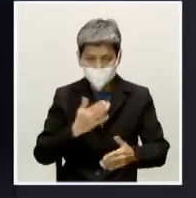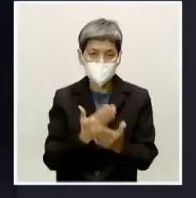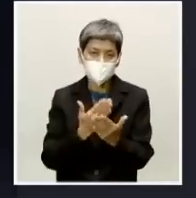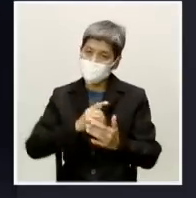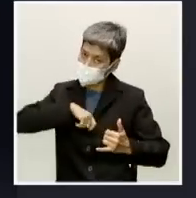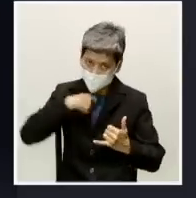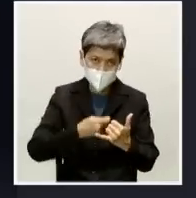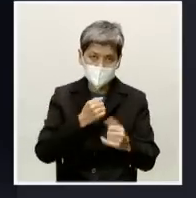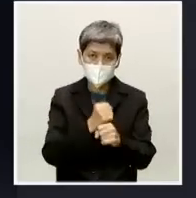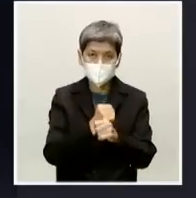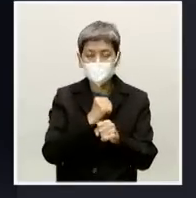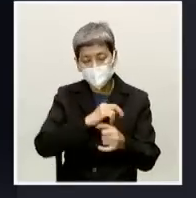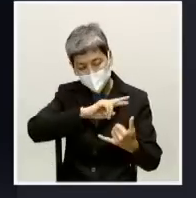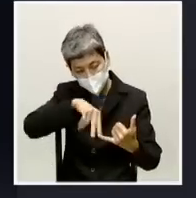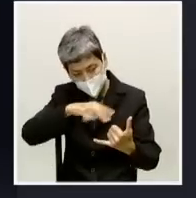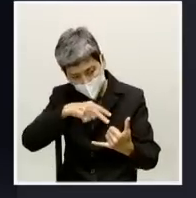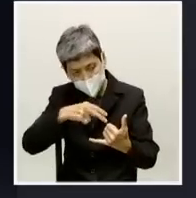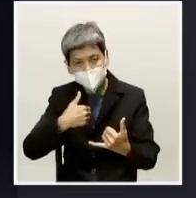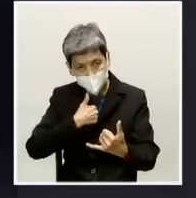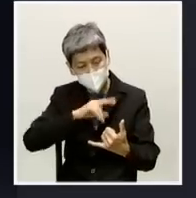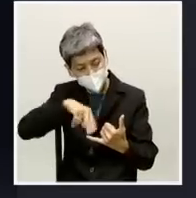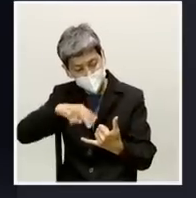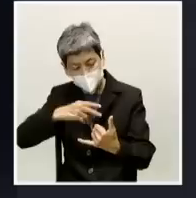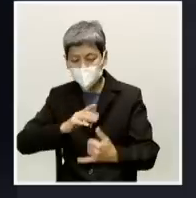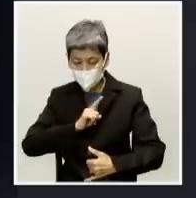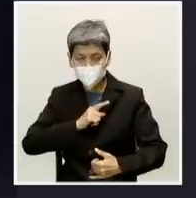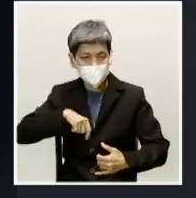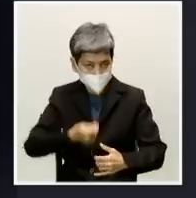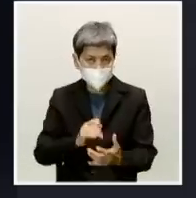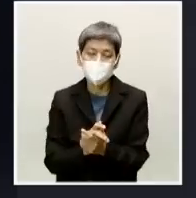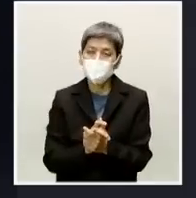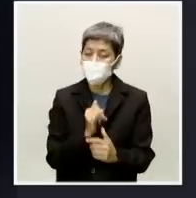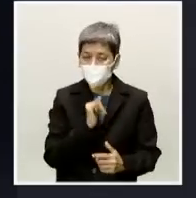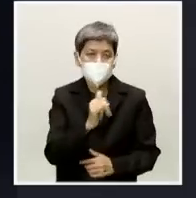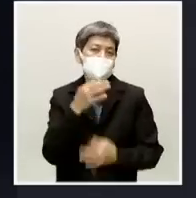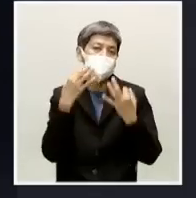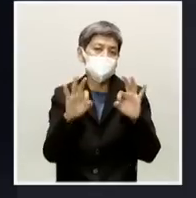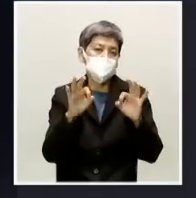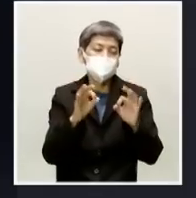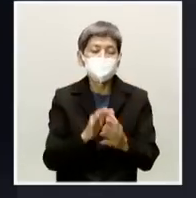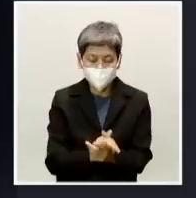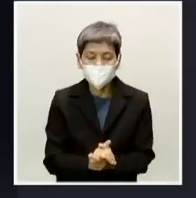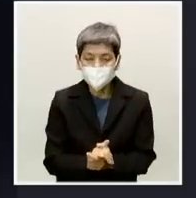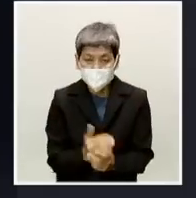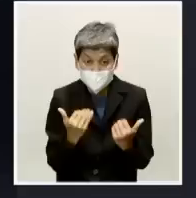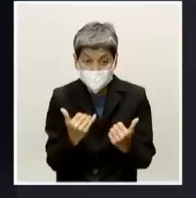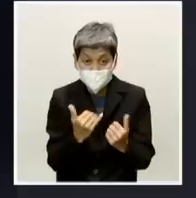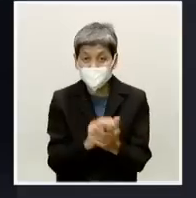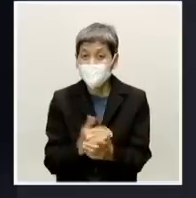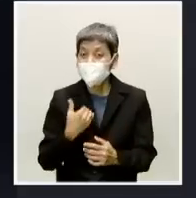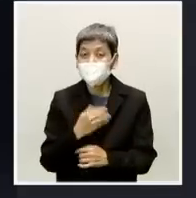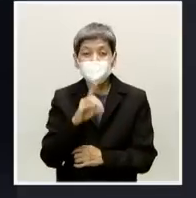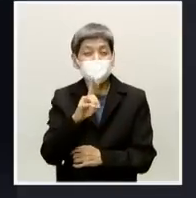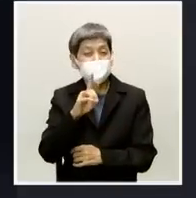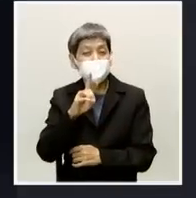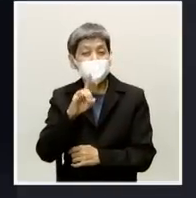นับสนุนทั้งค่าตรวจรวมไปถึงค่ารักษาทั้งหมดสรุปแล้วก็คือไปใช้บริการได้ฟรีเลยโดยภาวะ VITT ที่ว่